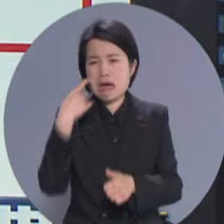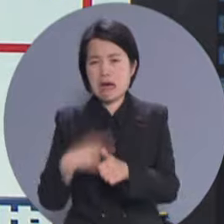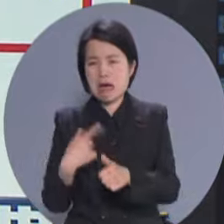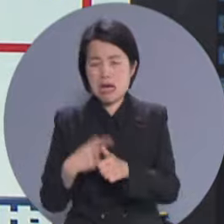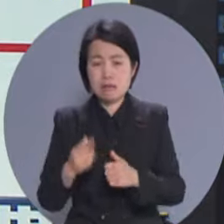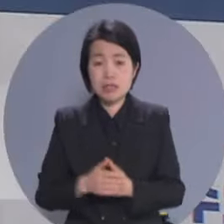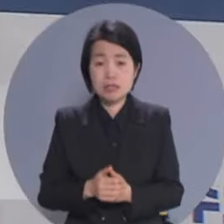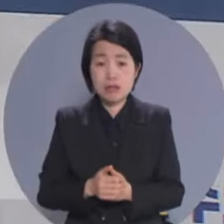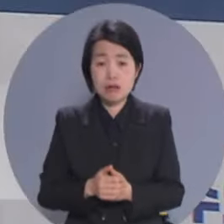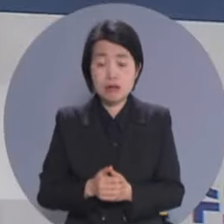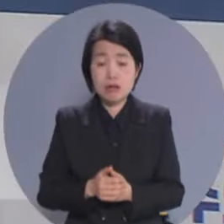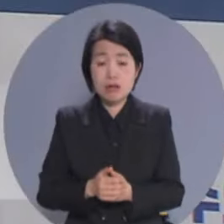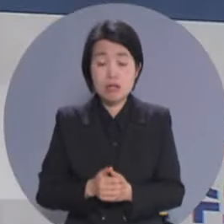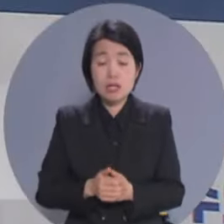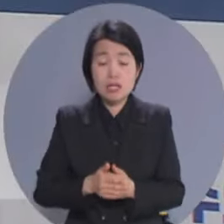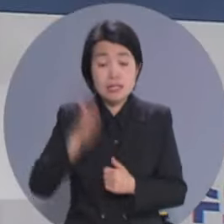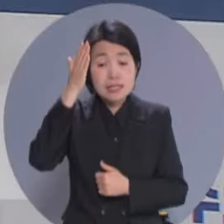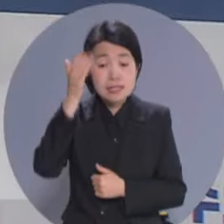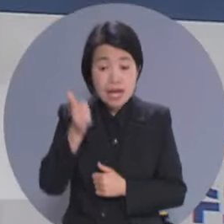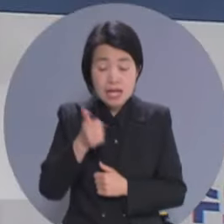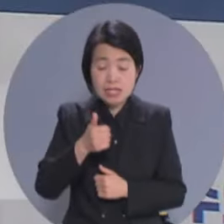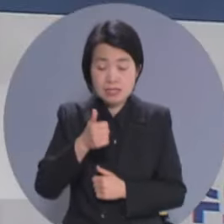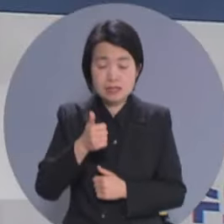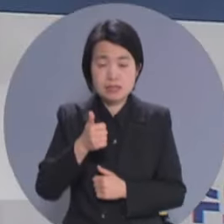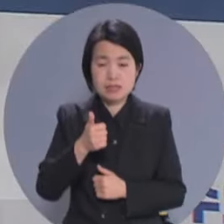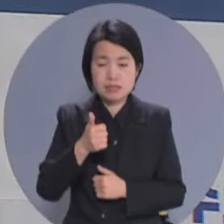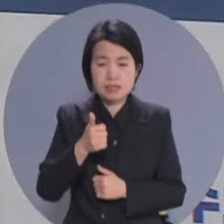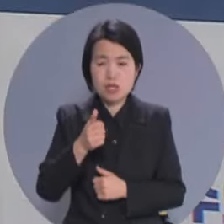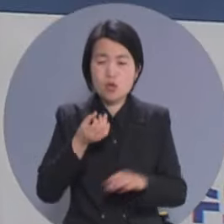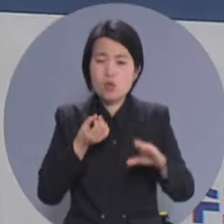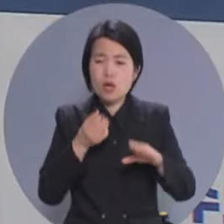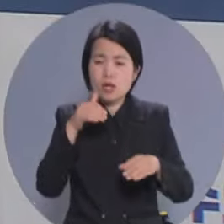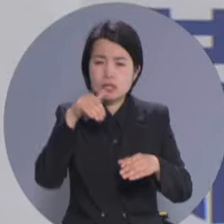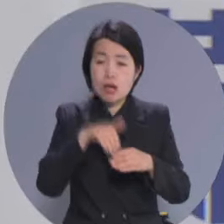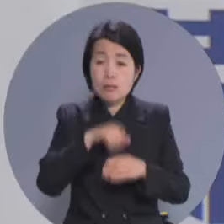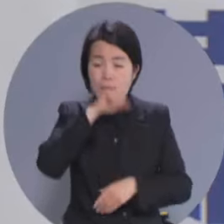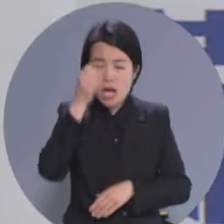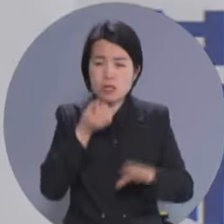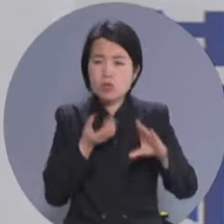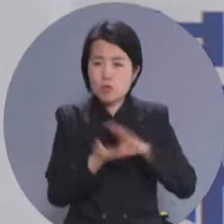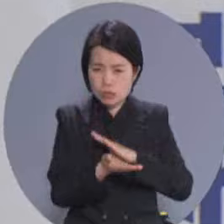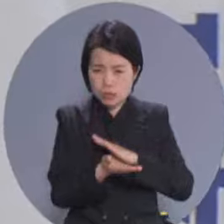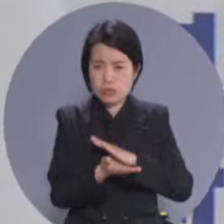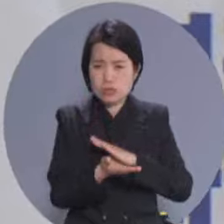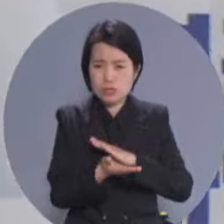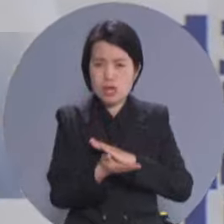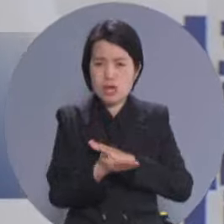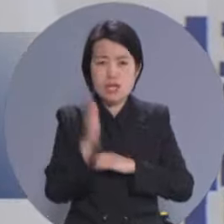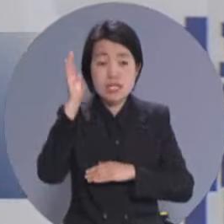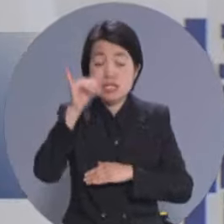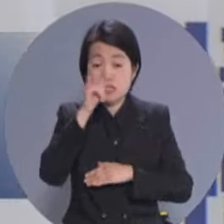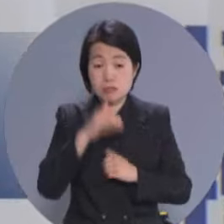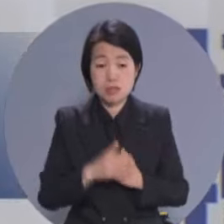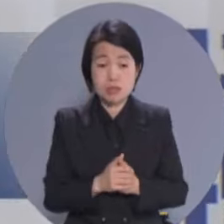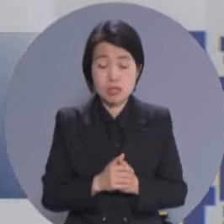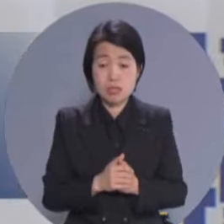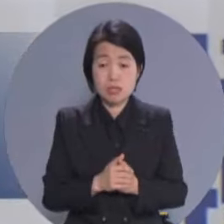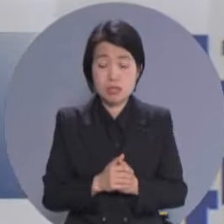도의장 선거 돈봉투 살포 의혹 등 여러 의혹들을 쏟아냈습니다. 그 돈의 출처는